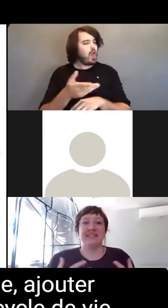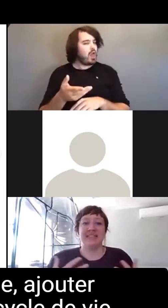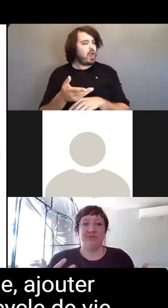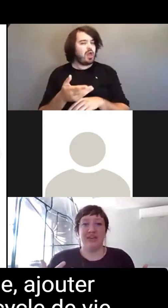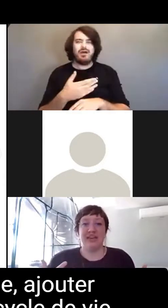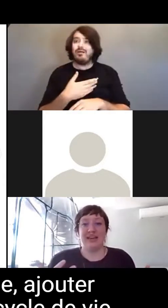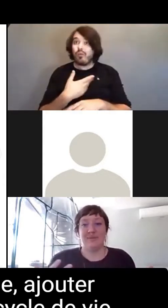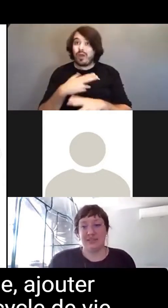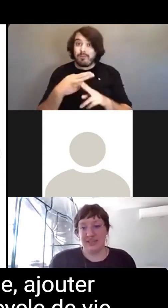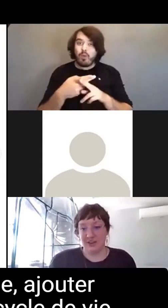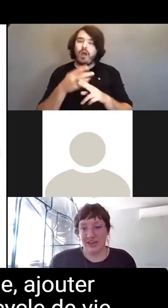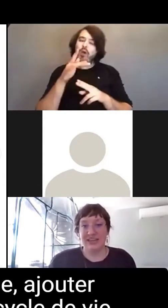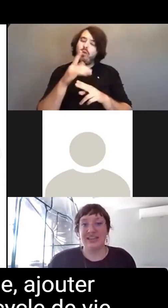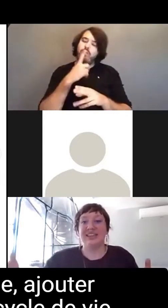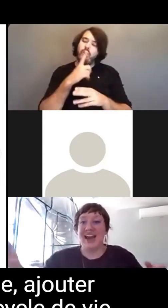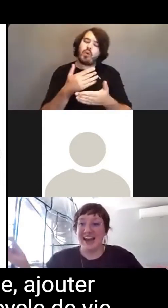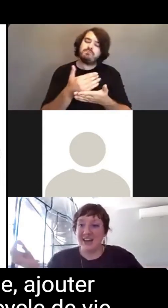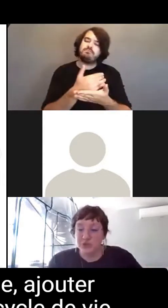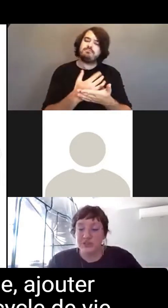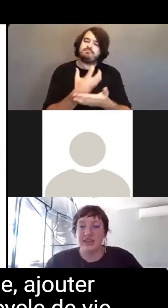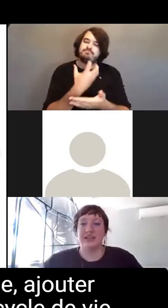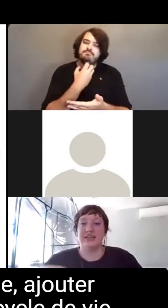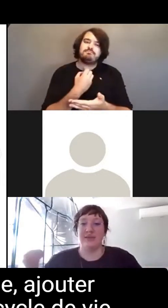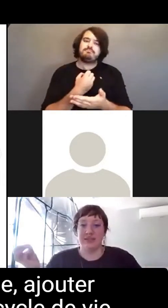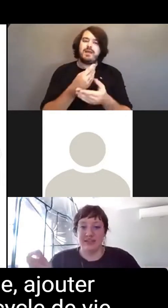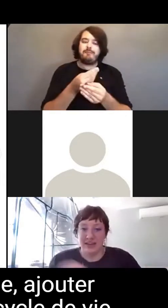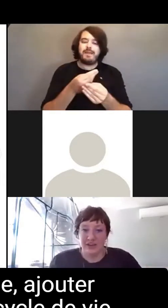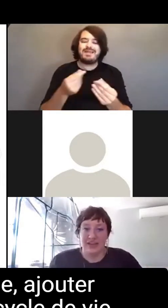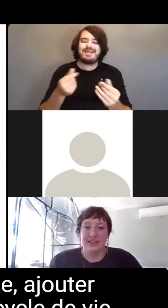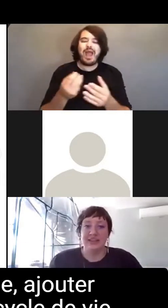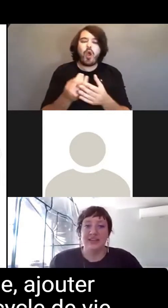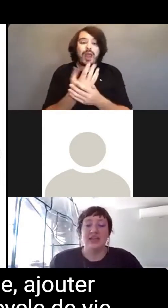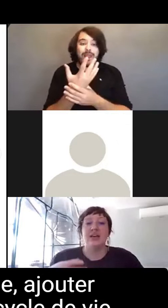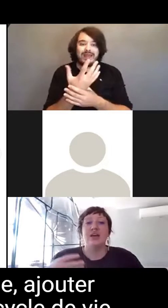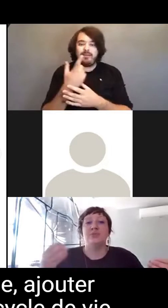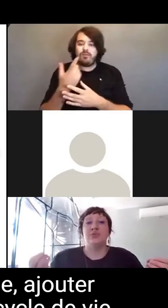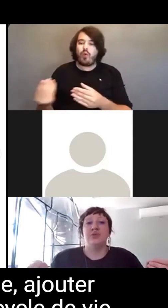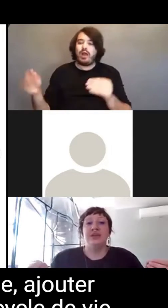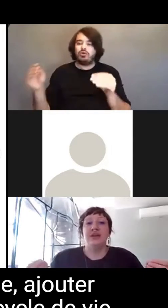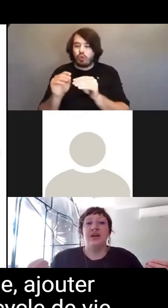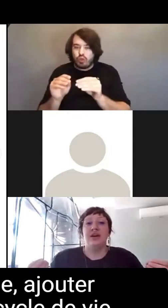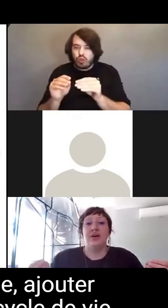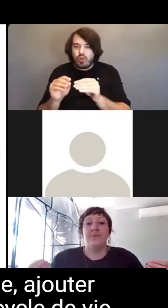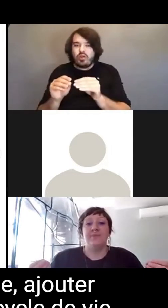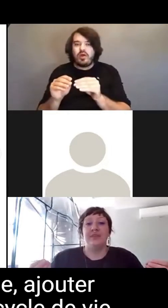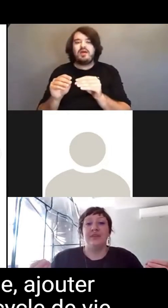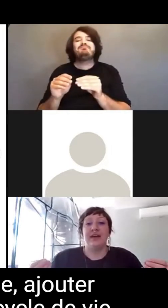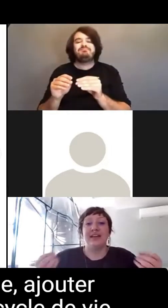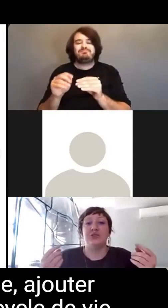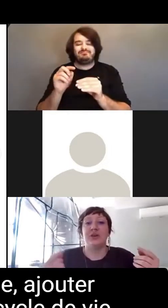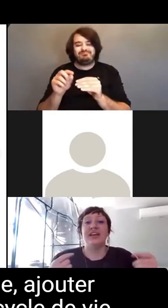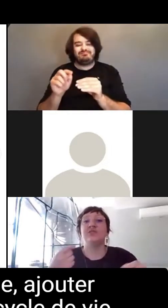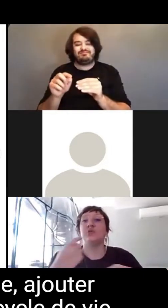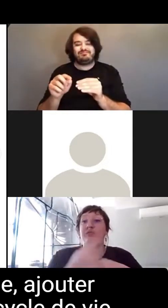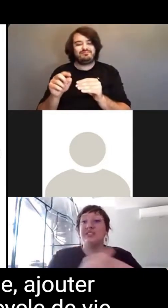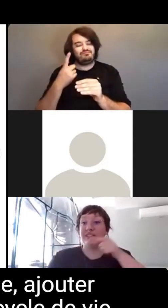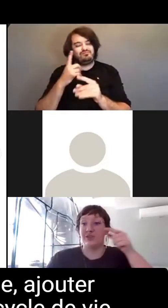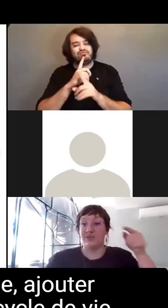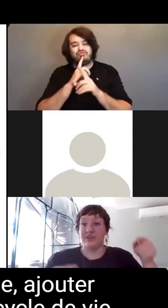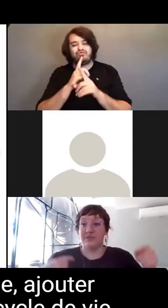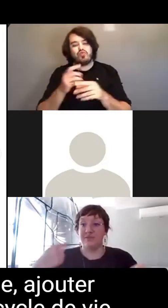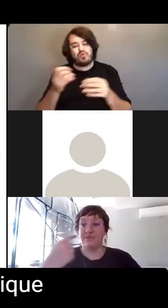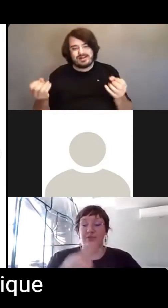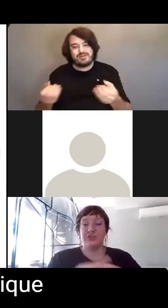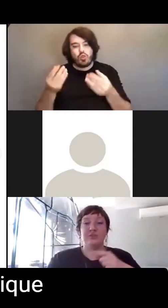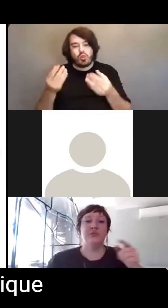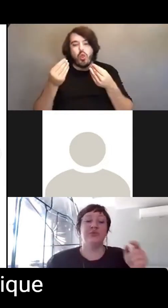pour préserver la matière organique, ajouter de la matière organique, puis assurer son cycle de